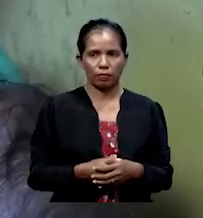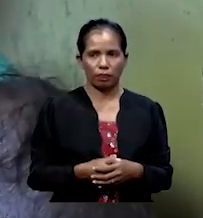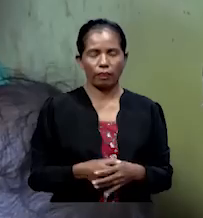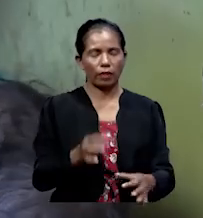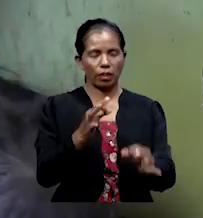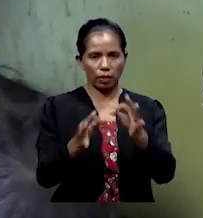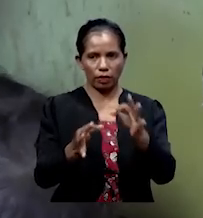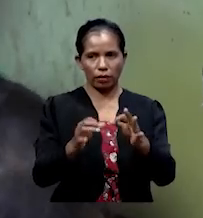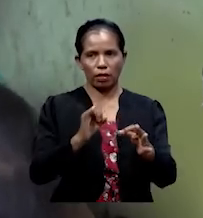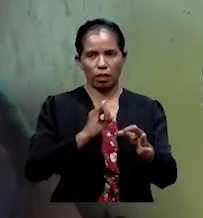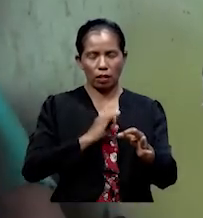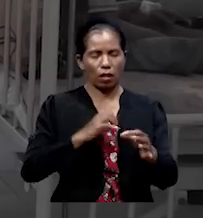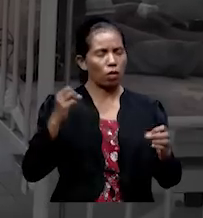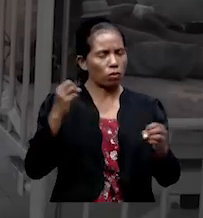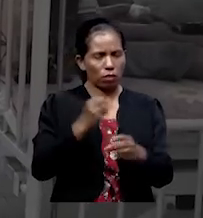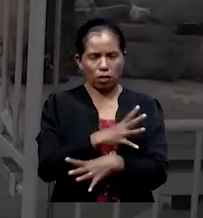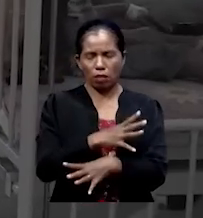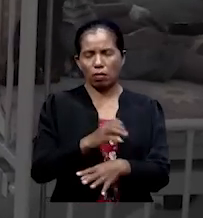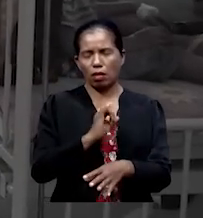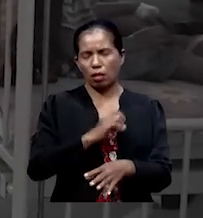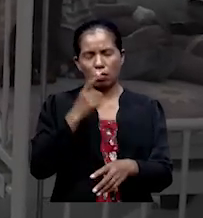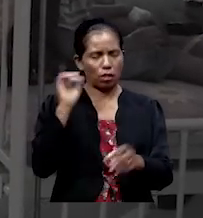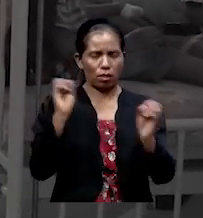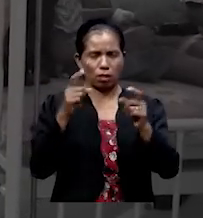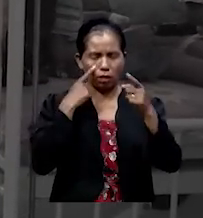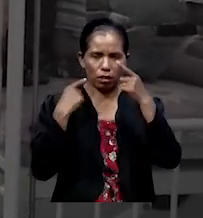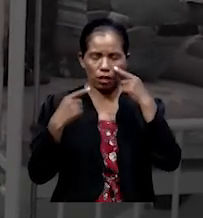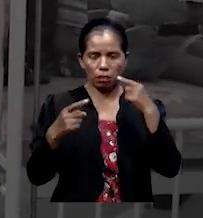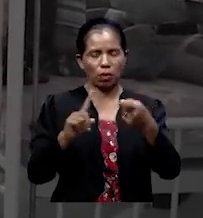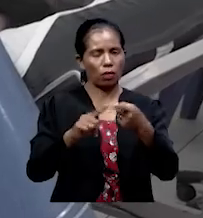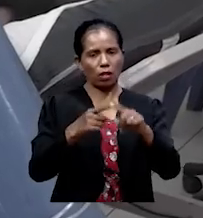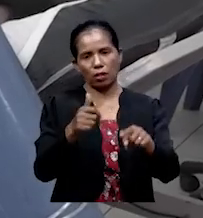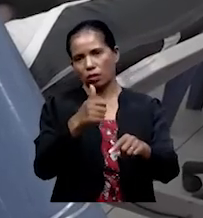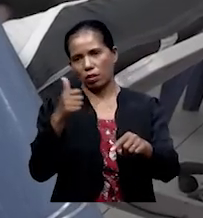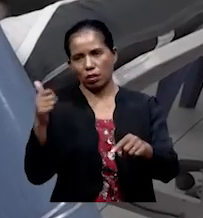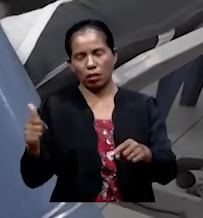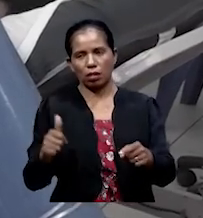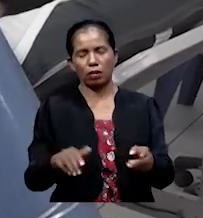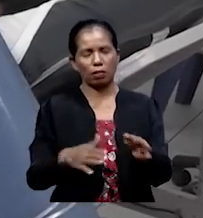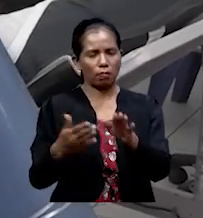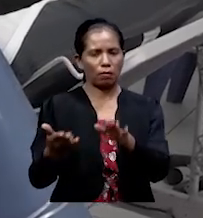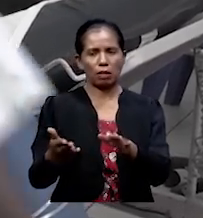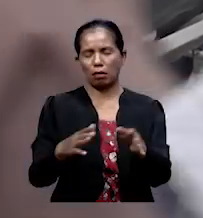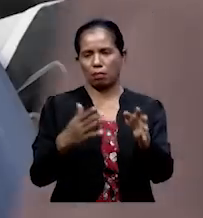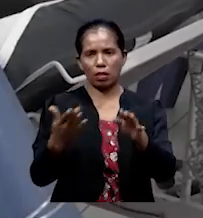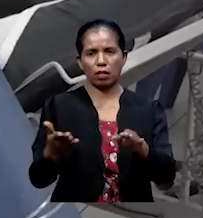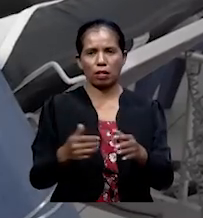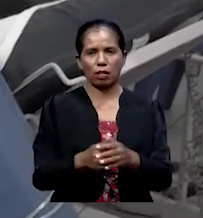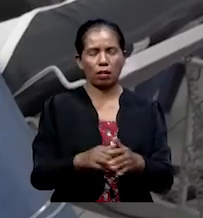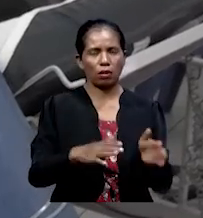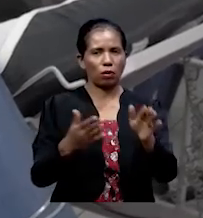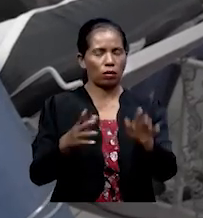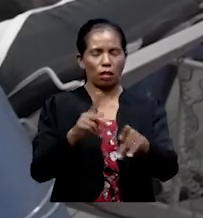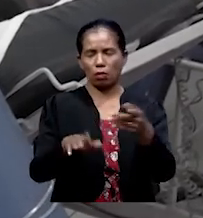maskian sa ha trama ida betrama ma sonne mat bene nun ka tun tam kolega sor sor nan sa mate balu kembar kembar ma ina sa mate o to temne wan